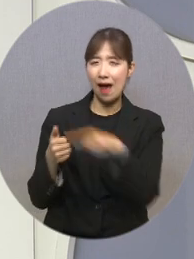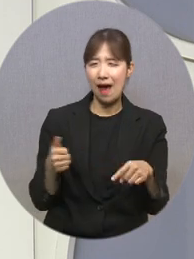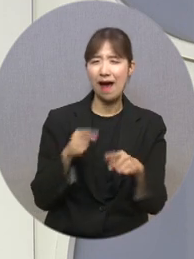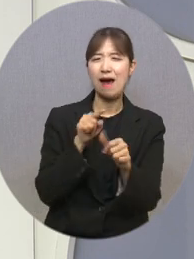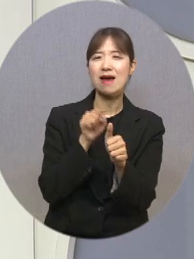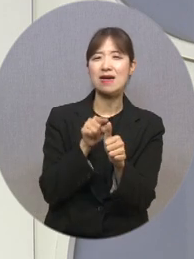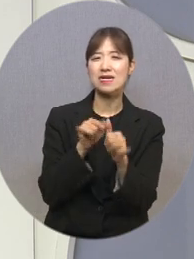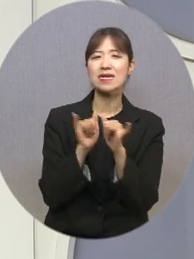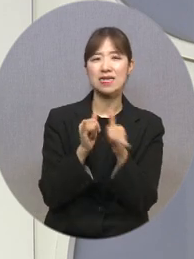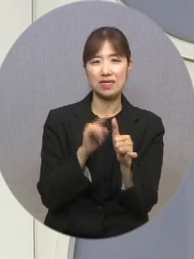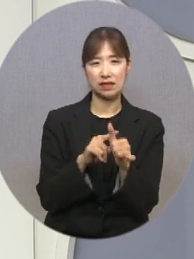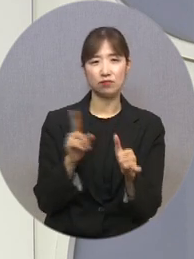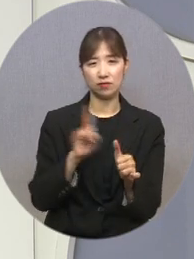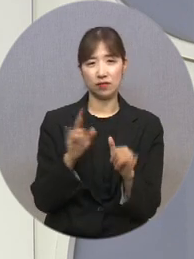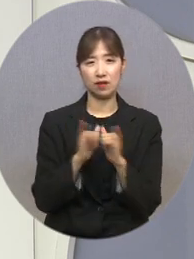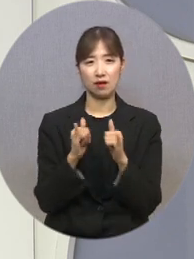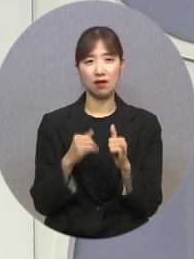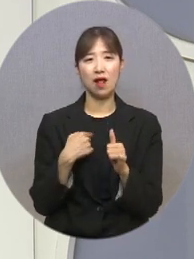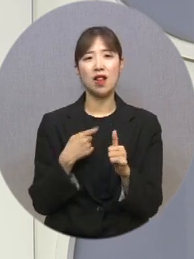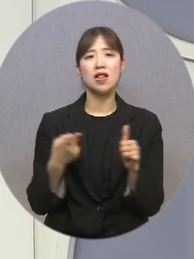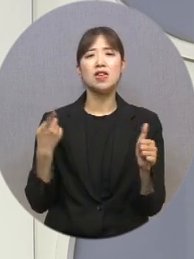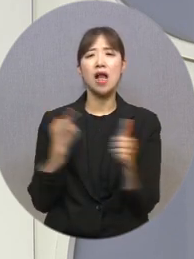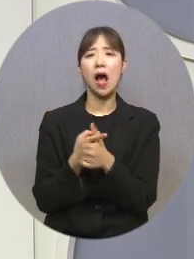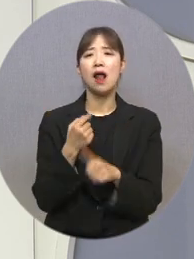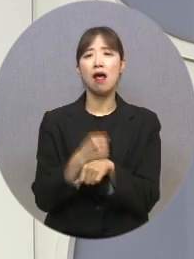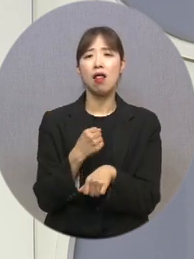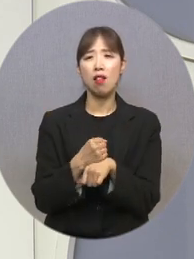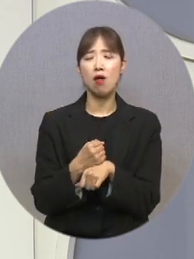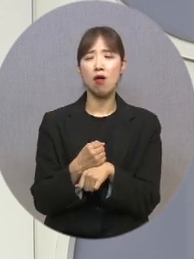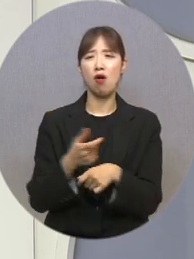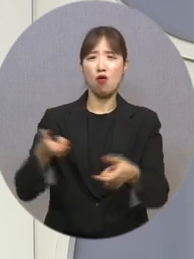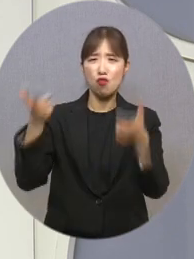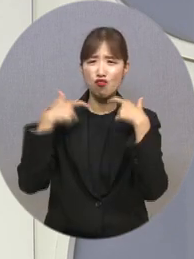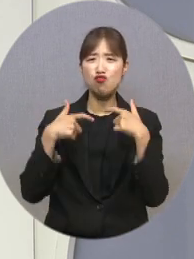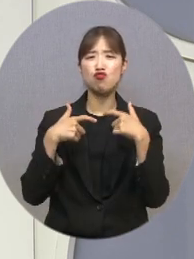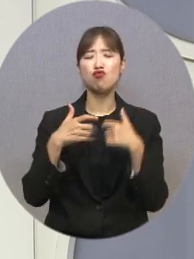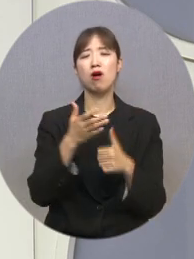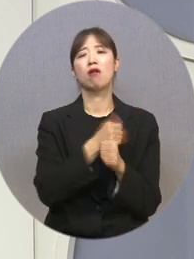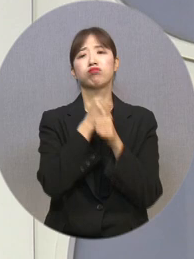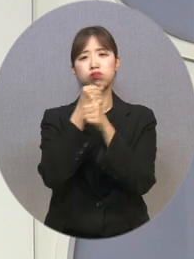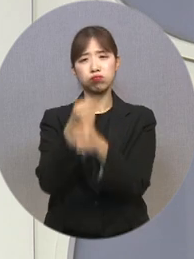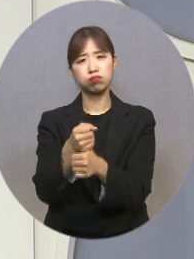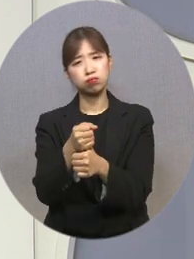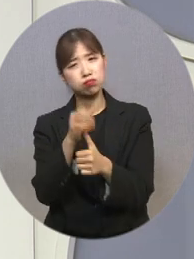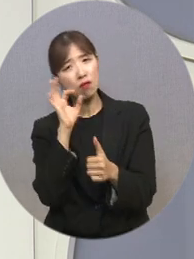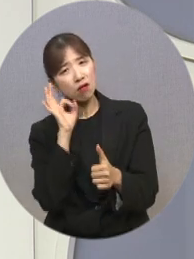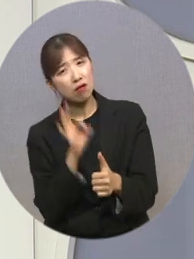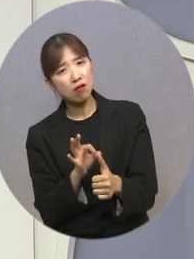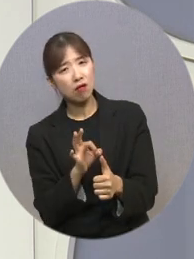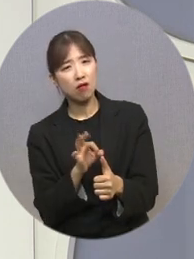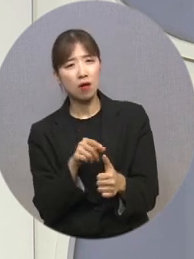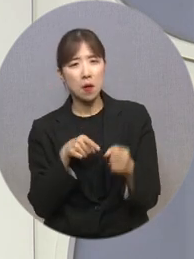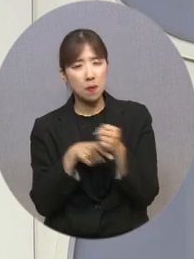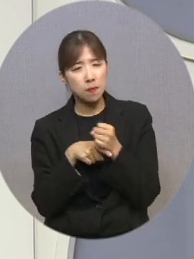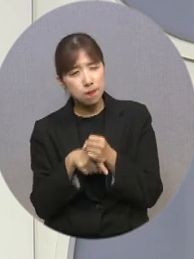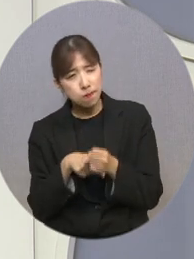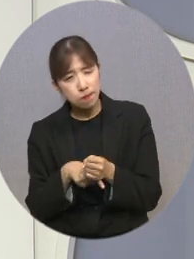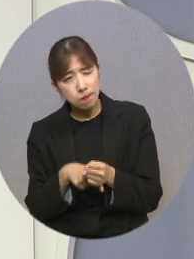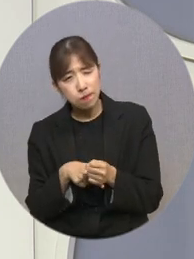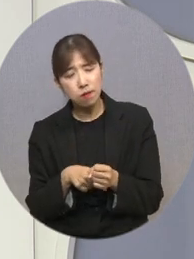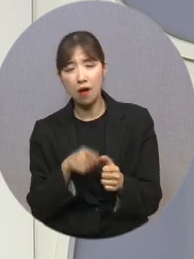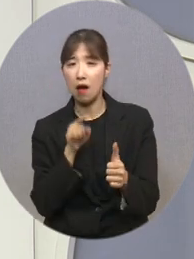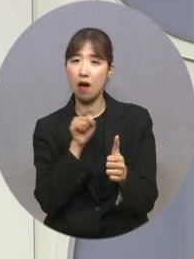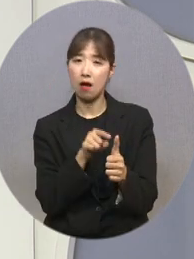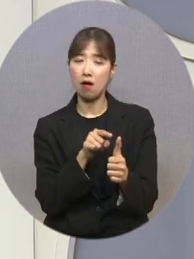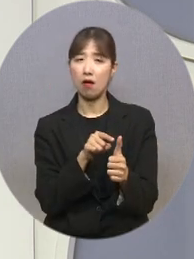보면 어떤 사람이 살인범으로 몰려가지고 이제 구속돼서 검사 앞에 왔는데 이렇게 보니까 신문을 쭉 하다 보니까는